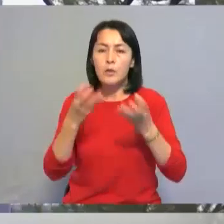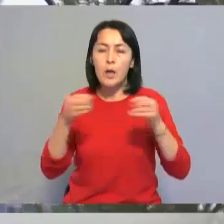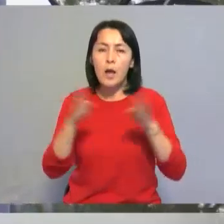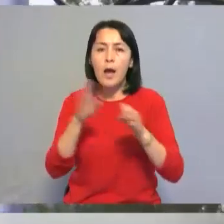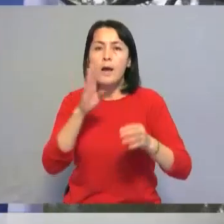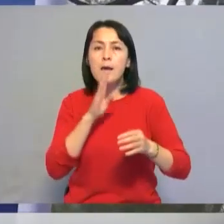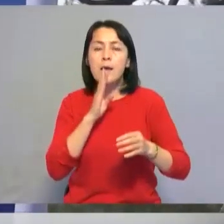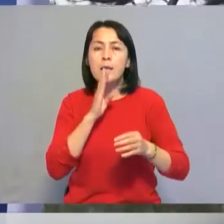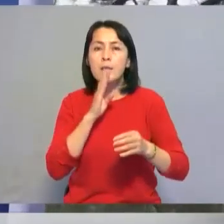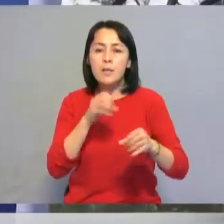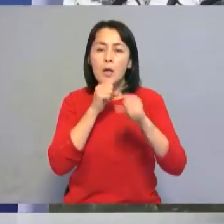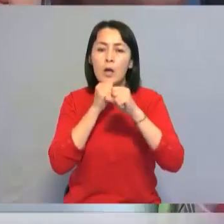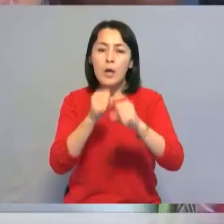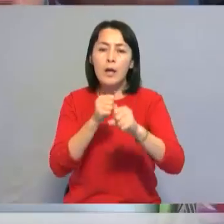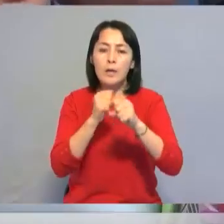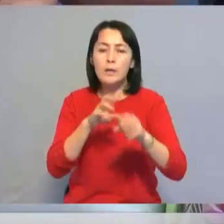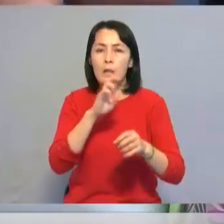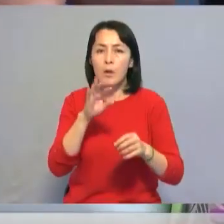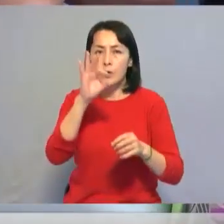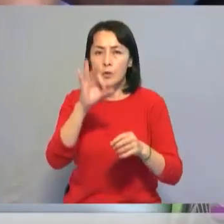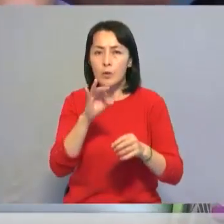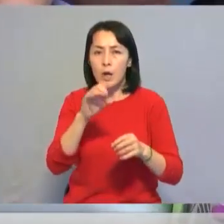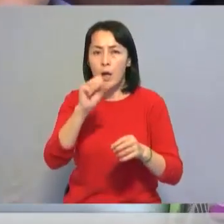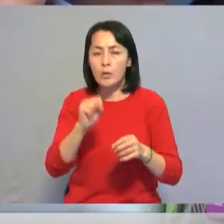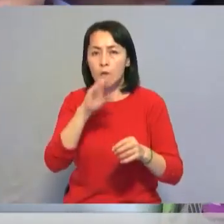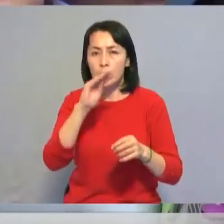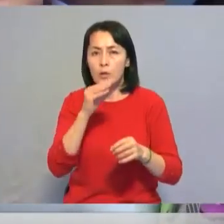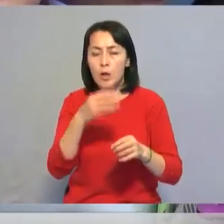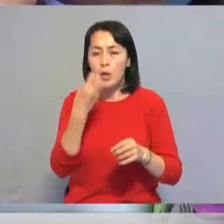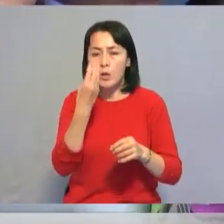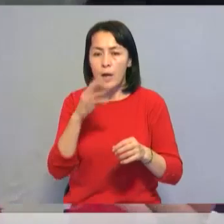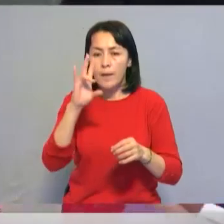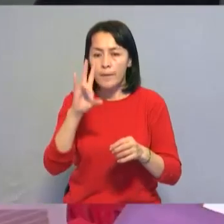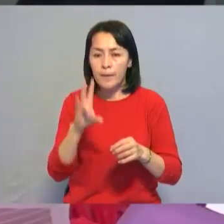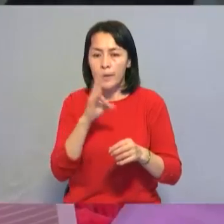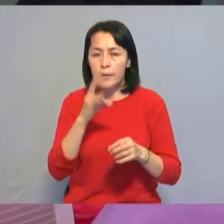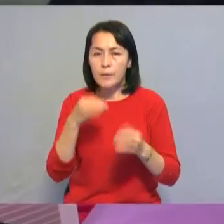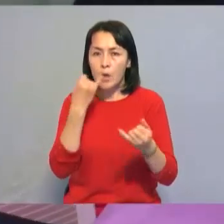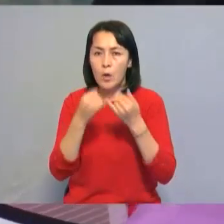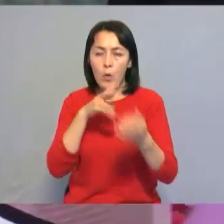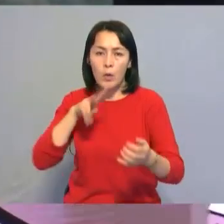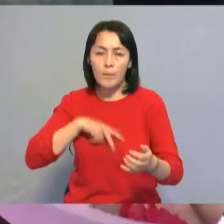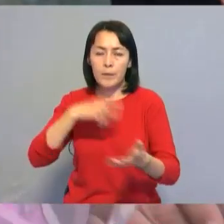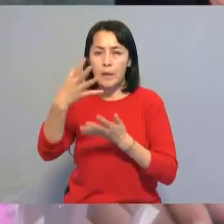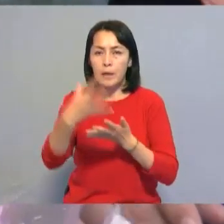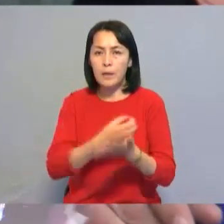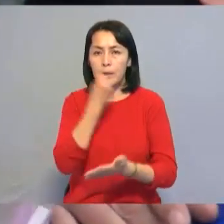Сондай ақ қыздар арасында қолғап түйістірген Бағжан Отынбай, Аружан Жаңабаева және Шұғыла Нәлібайлар қола медальді